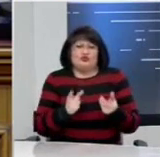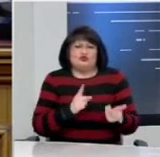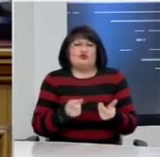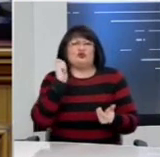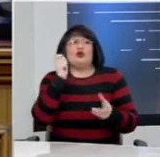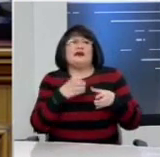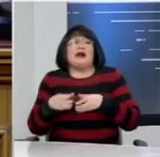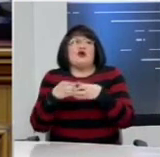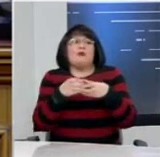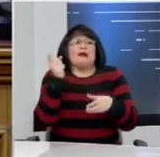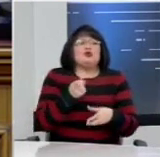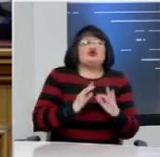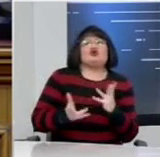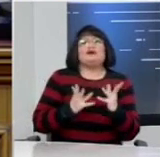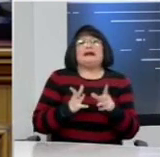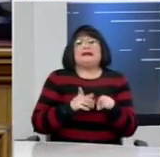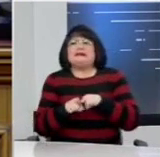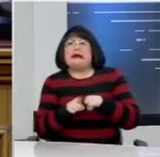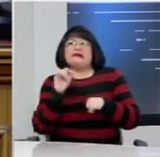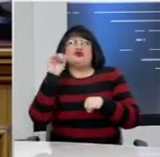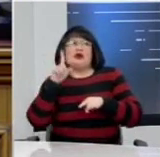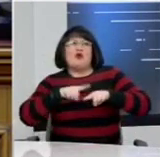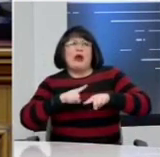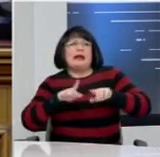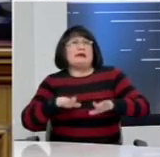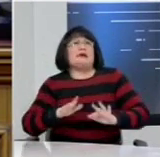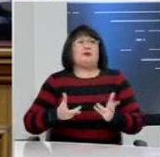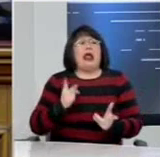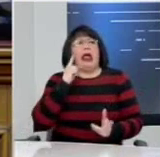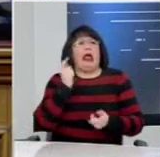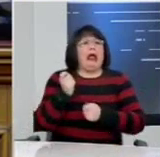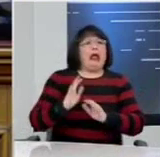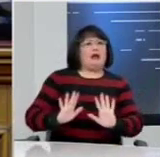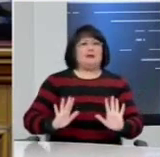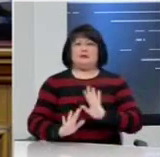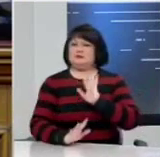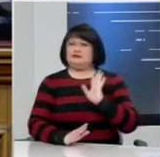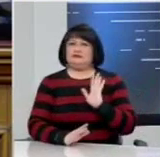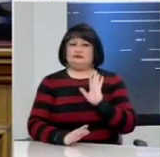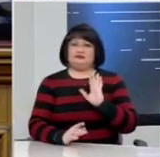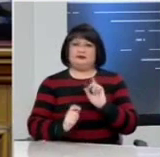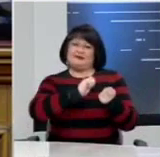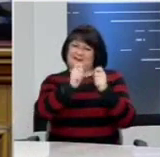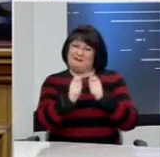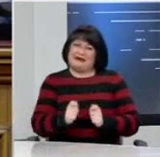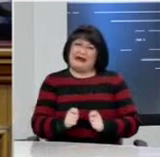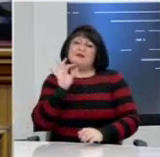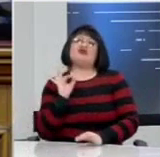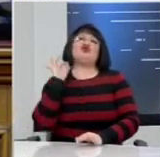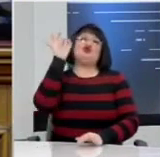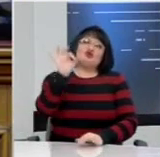πολιτικούς συσχετισμούς, χωρίς δηλαδή αυτή η θεσμική μεταρρύθμιση να έχει